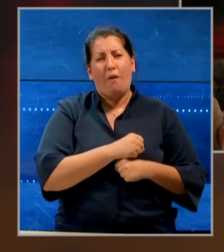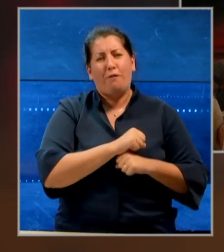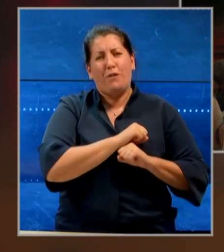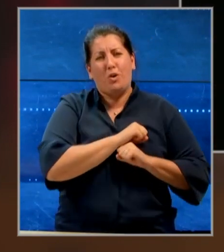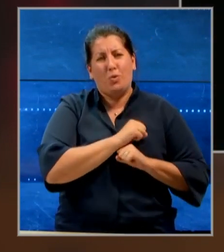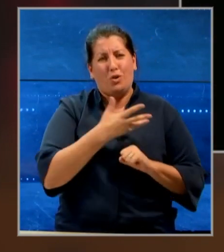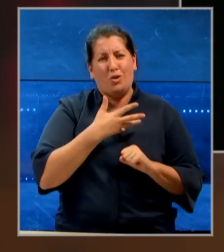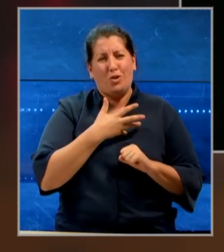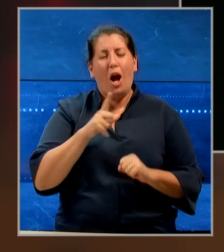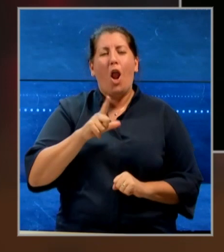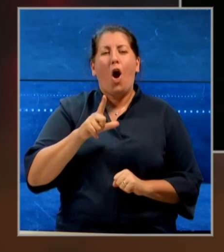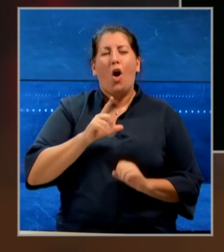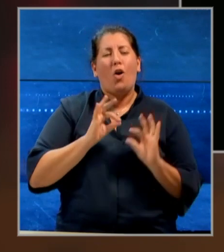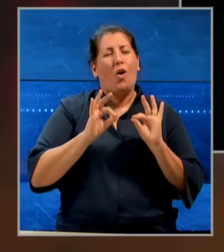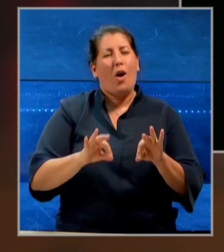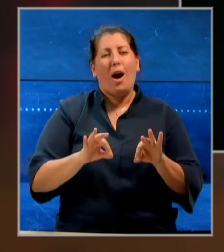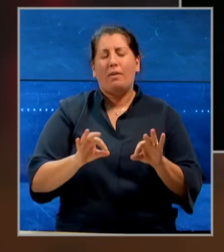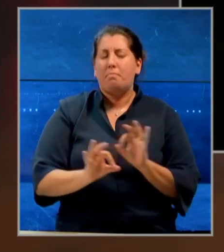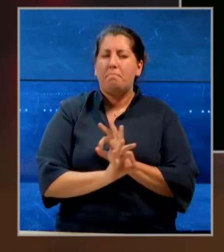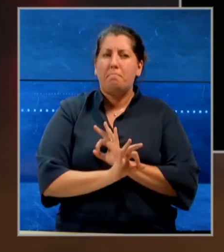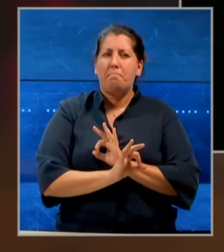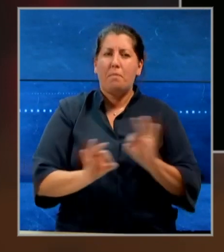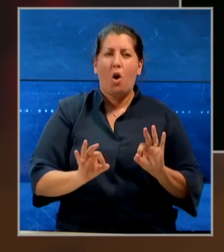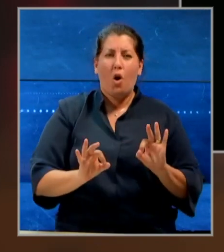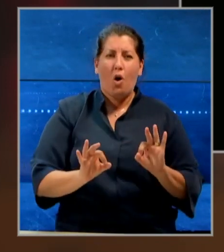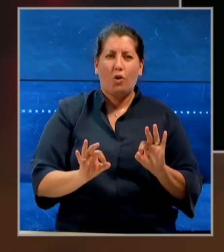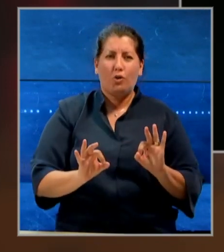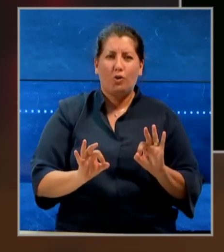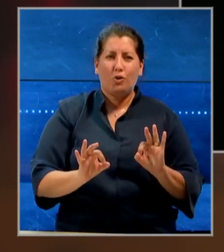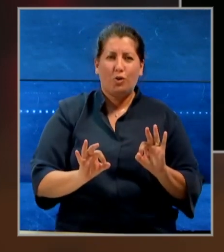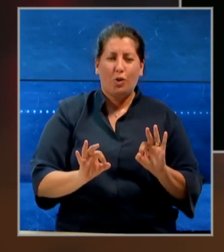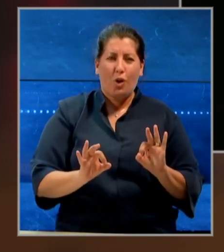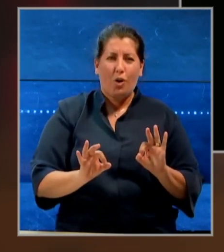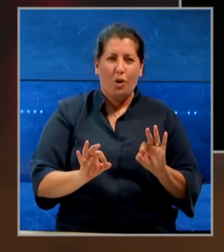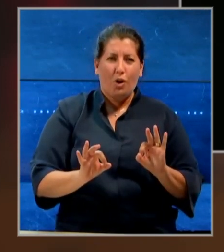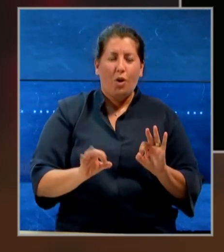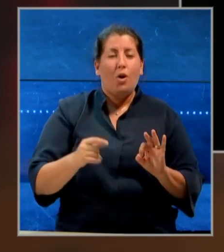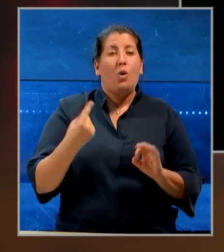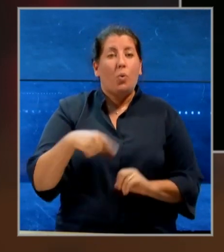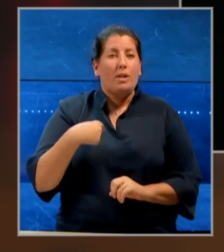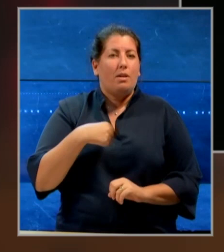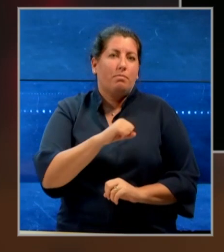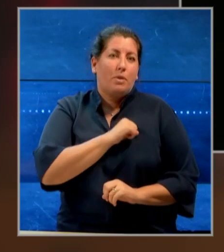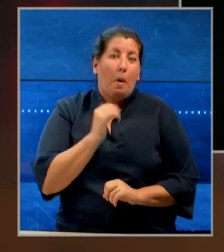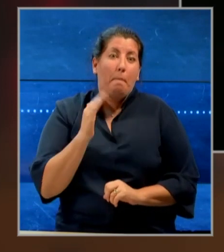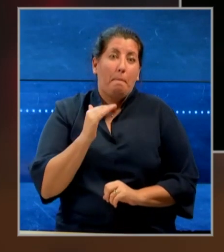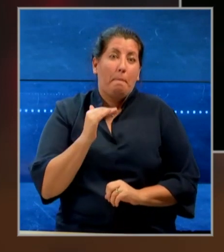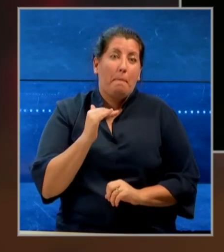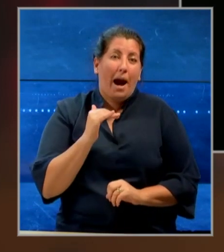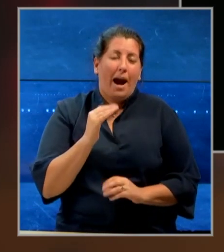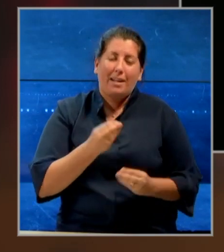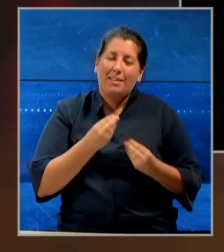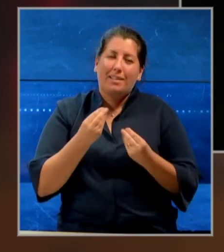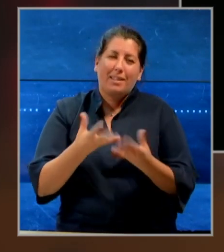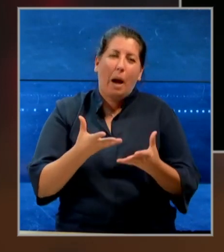arrivato carico e motivatissimo, non so se per rivalsa, ma sicuramente perché comunque Bari gli ha detto molto dentro di lui.